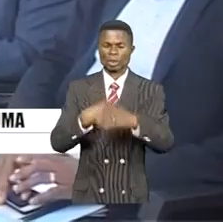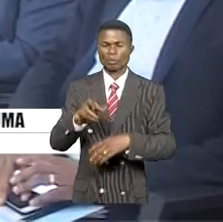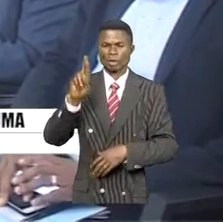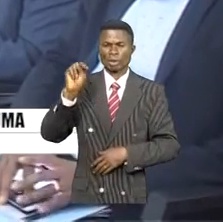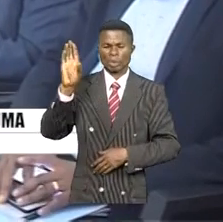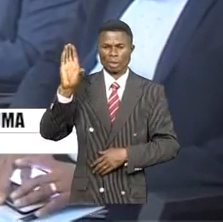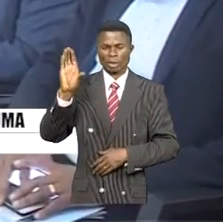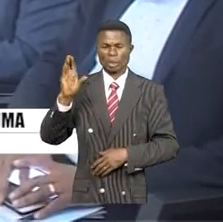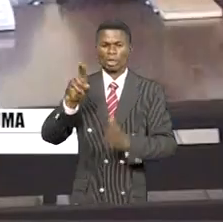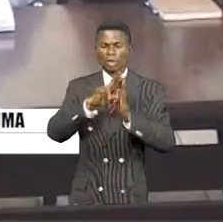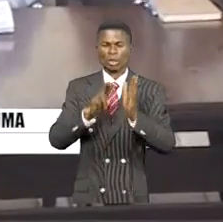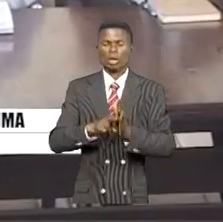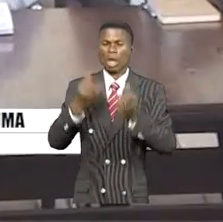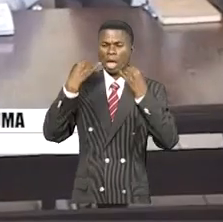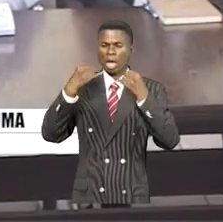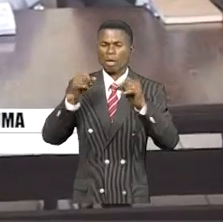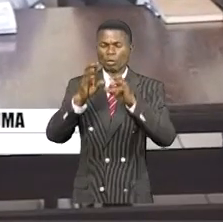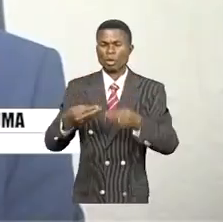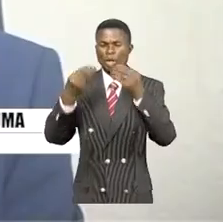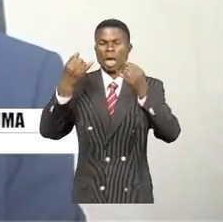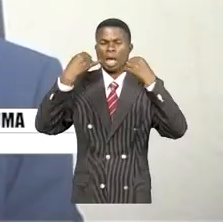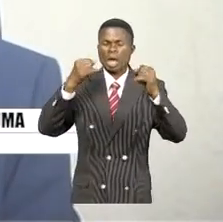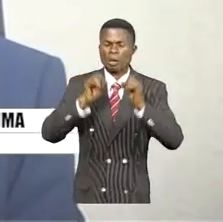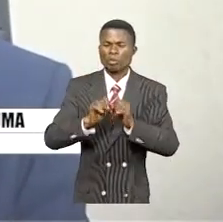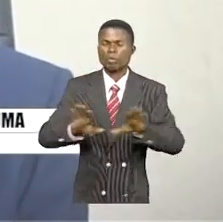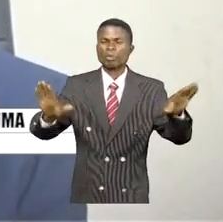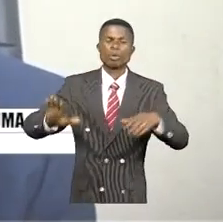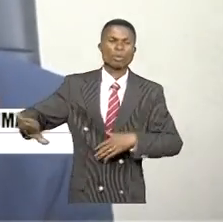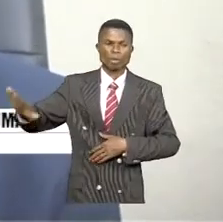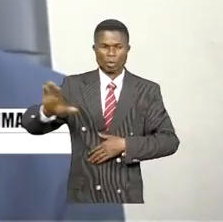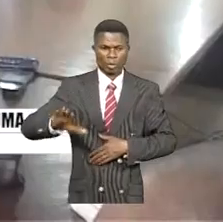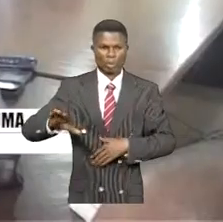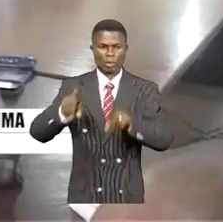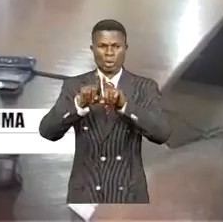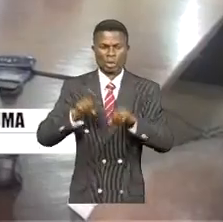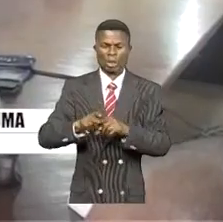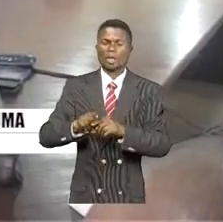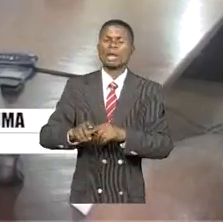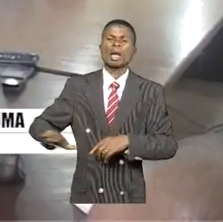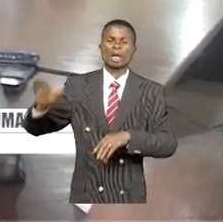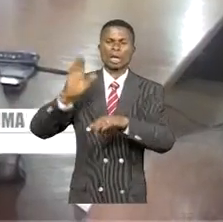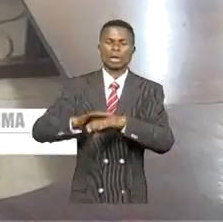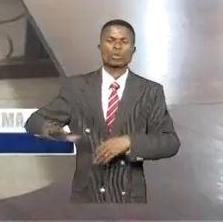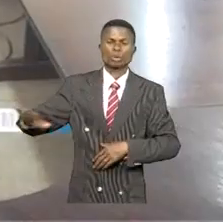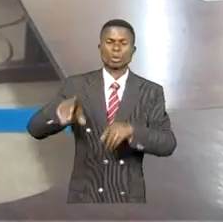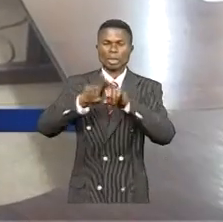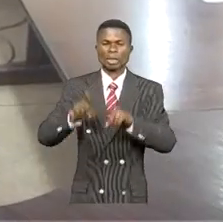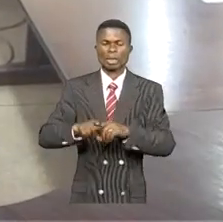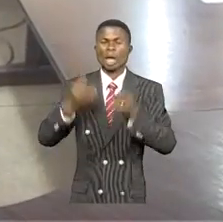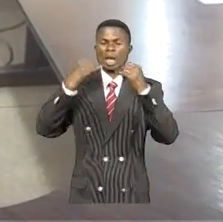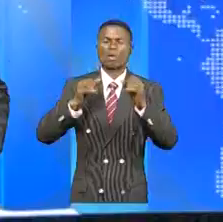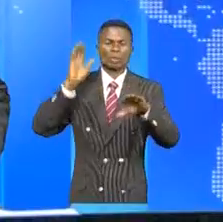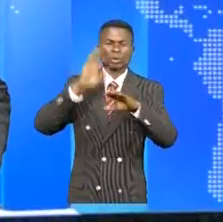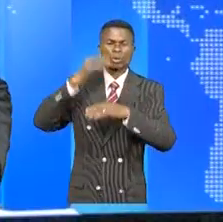dans son rôle d'informer, former et divertir, eu égard également à sa couverture nationale et